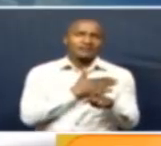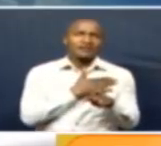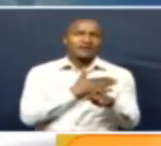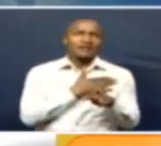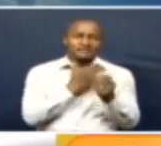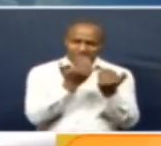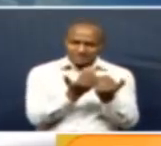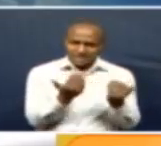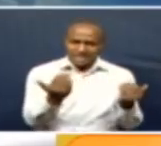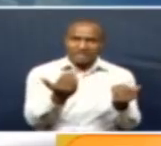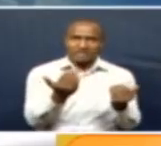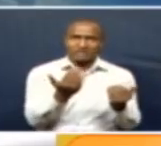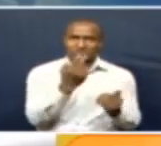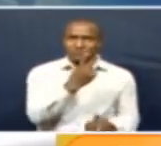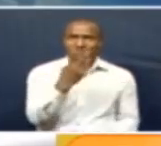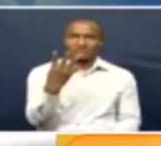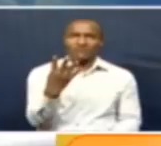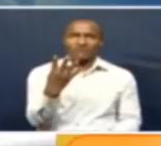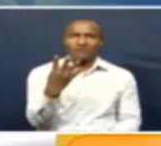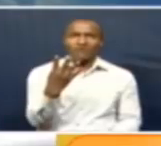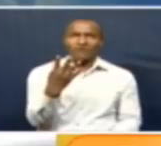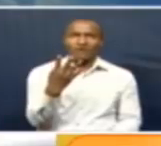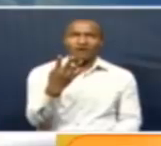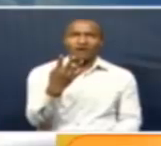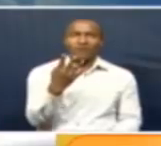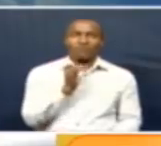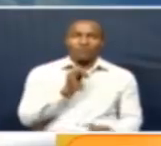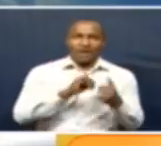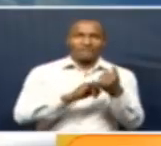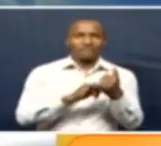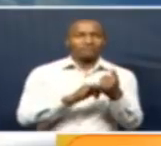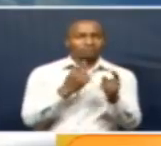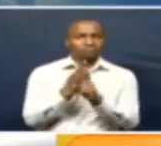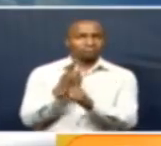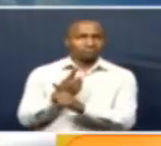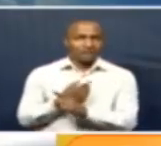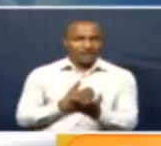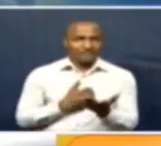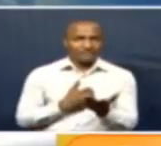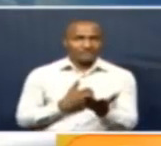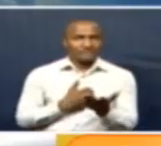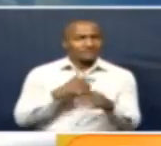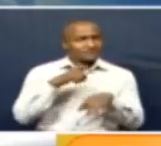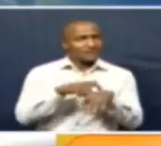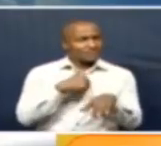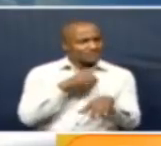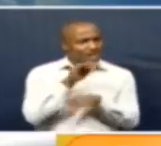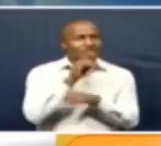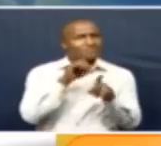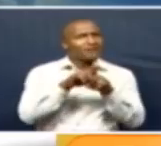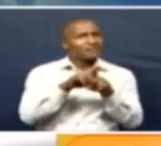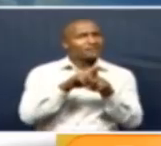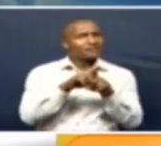watoto 24, juu baba alikuwa na bibi. Sasa wakati nilikaa, nikaanza kuuliza brothangu, kwa nini